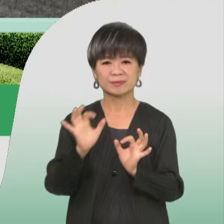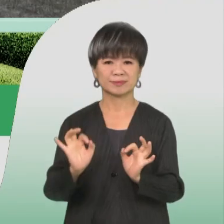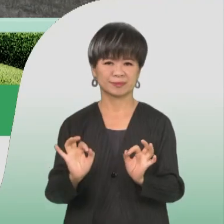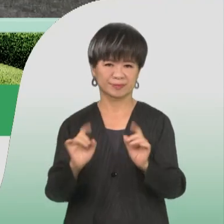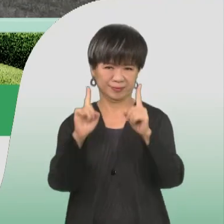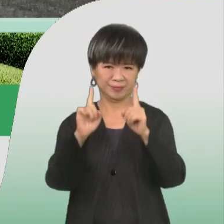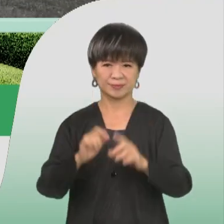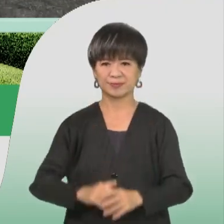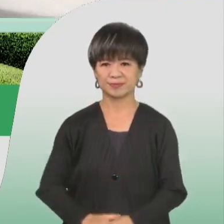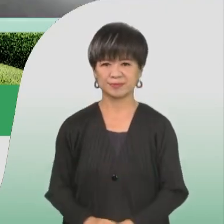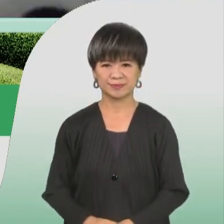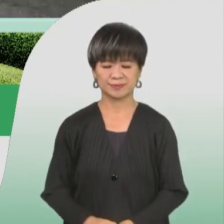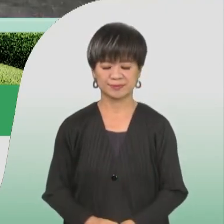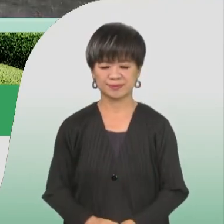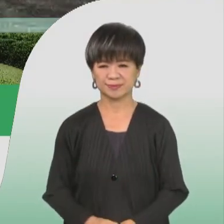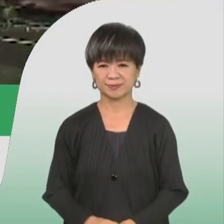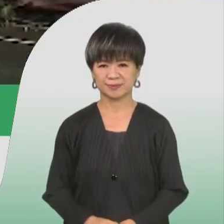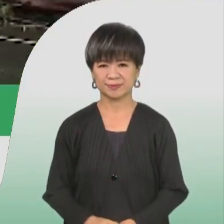有略略嘅起价。